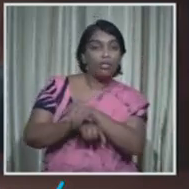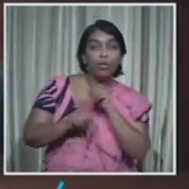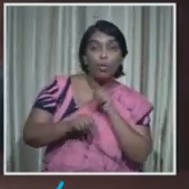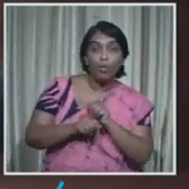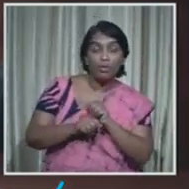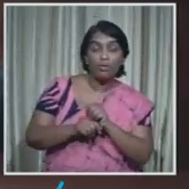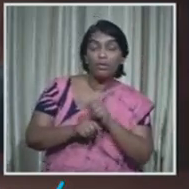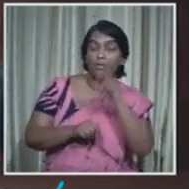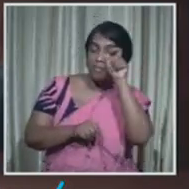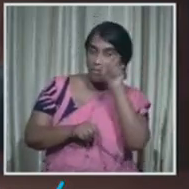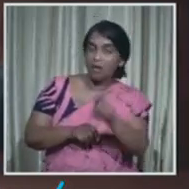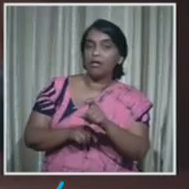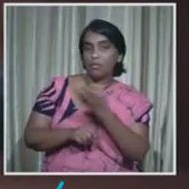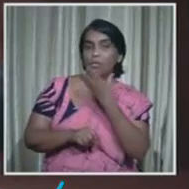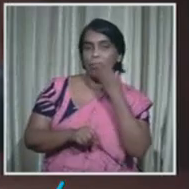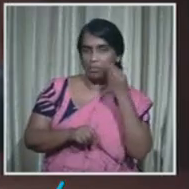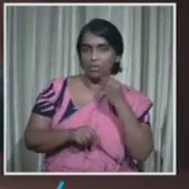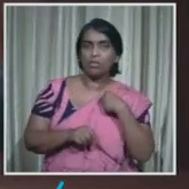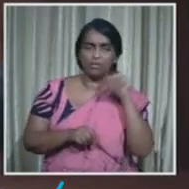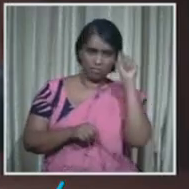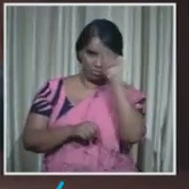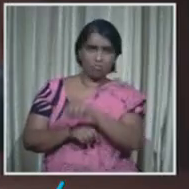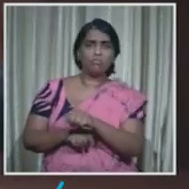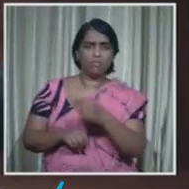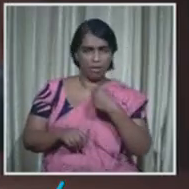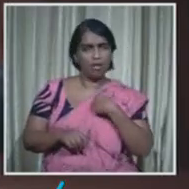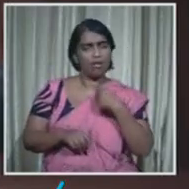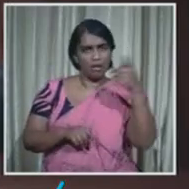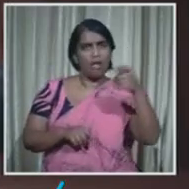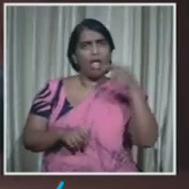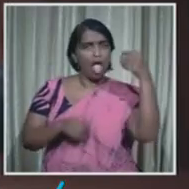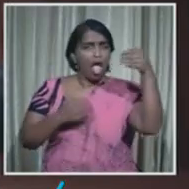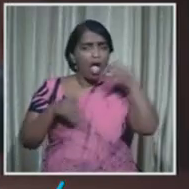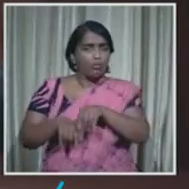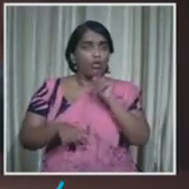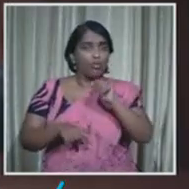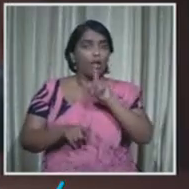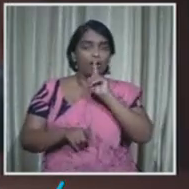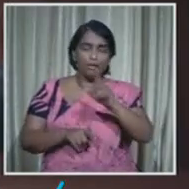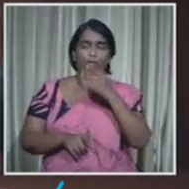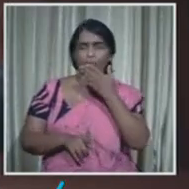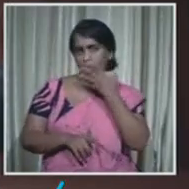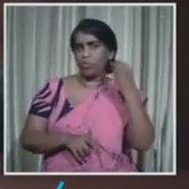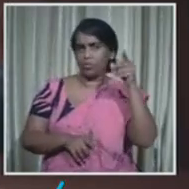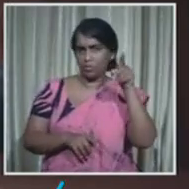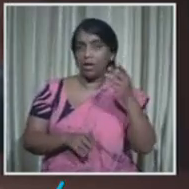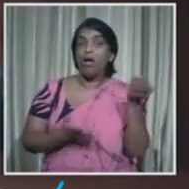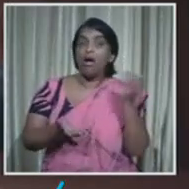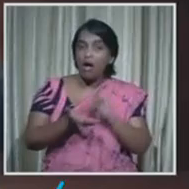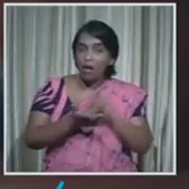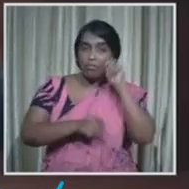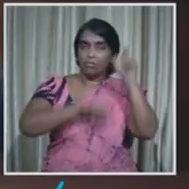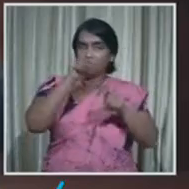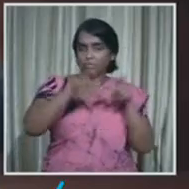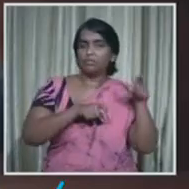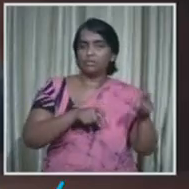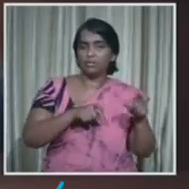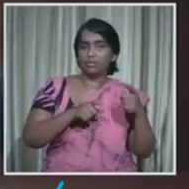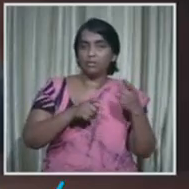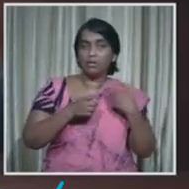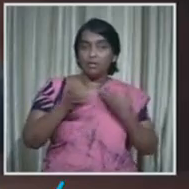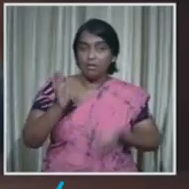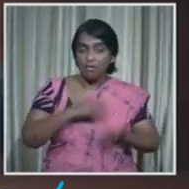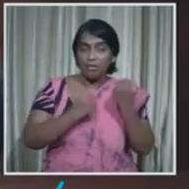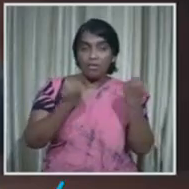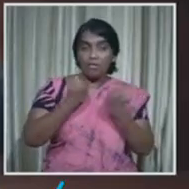පුරුදු වෙන්න කියලා මමත් කිව්වා ඇතුළේ ඉන්න කවුද කියලා කතා කරන්න පුරුදු වෙන්න කියලා ඊට පස්සේ ගරු කතානායකතුමනි නැවත කණ්ඩායමක් මාගේ මා යන වාහනේ